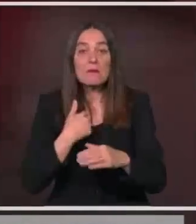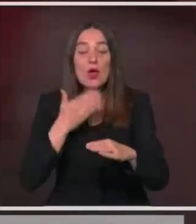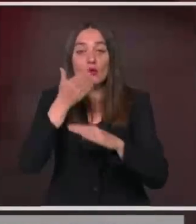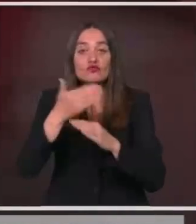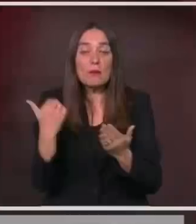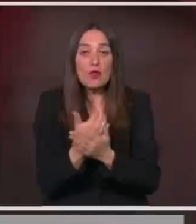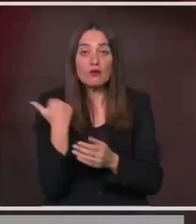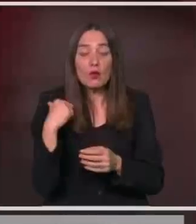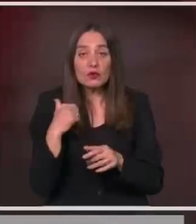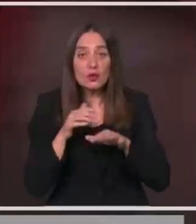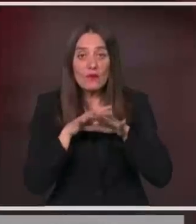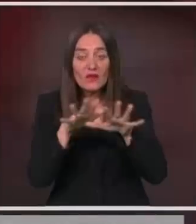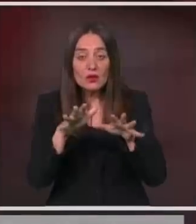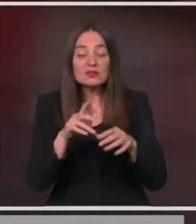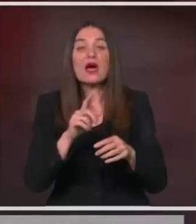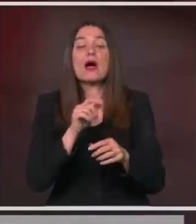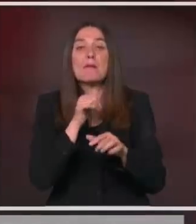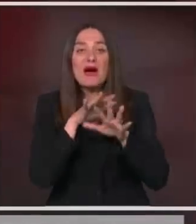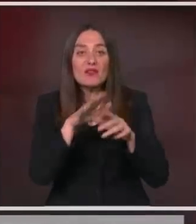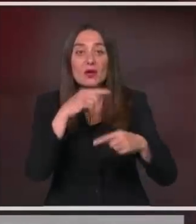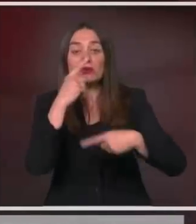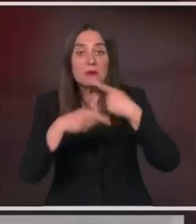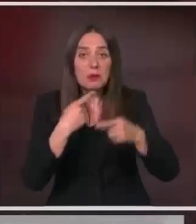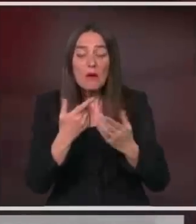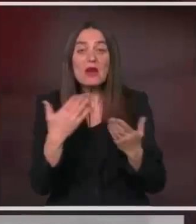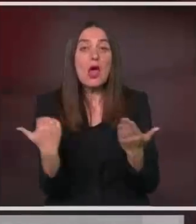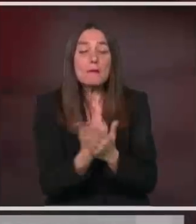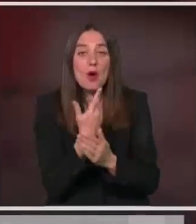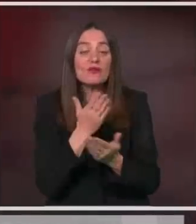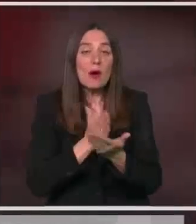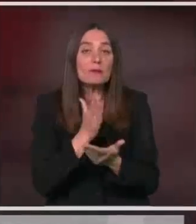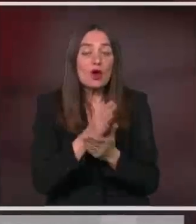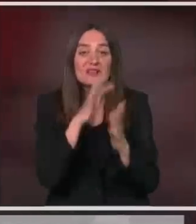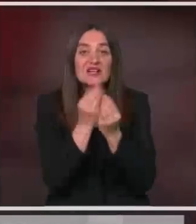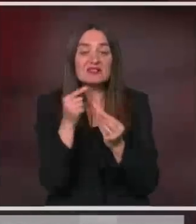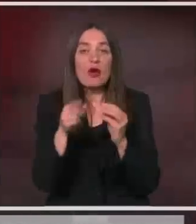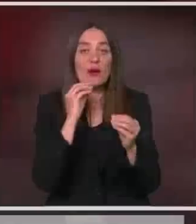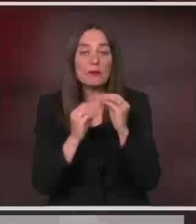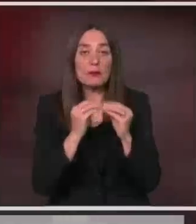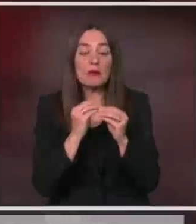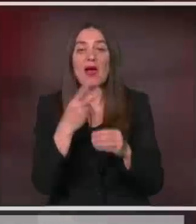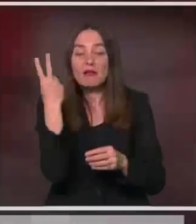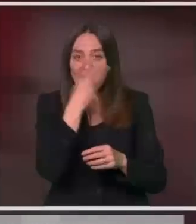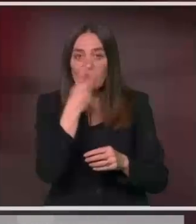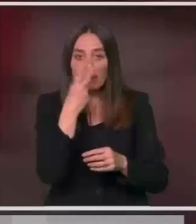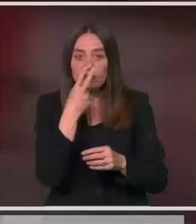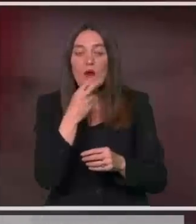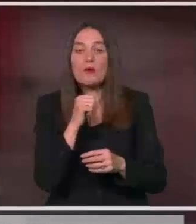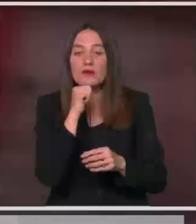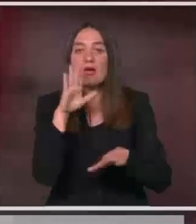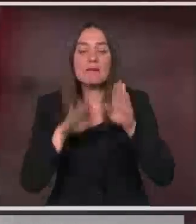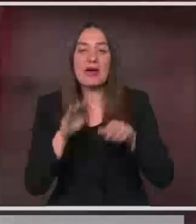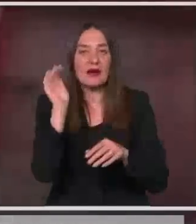novu sezonu virusa, pa virus mutira, pa ponovo i prolazimo kroz sve ove probleme, naravno da će i